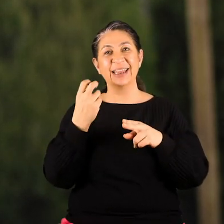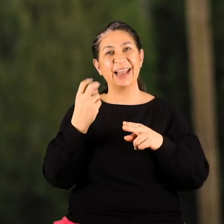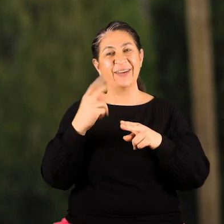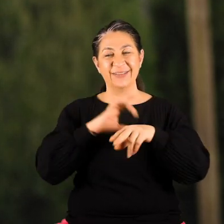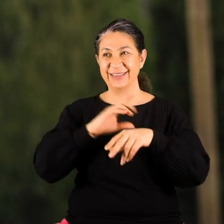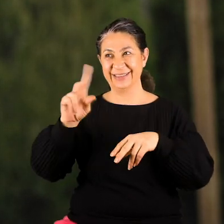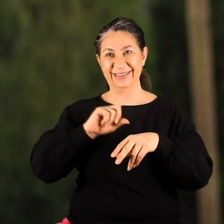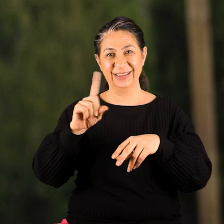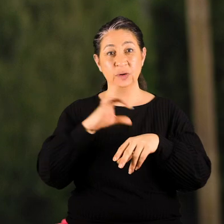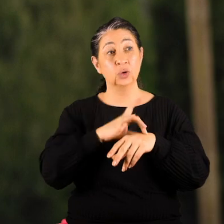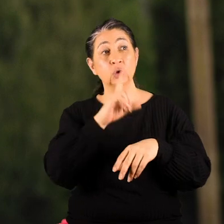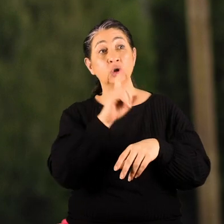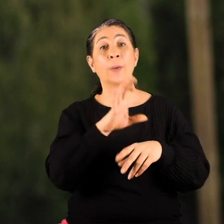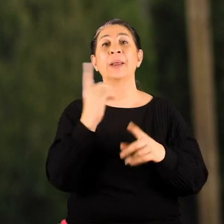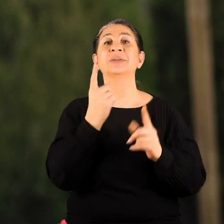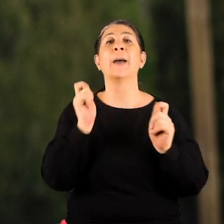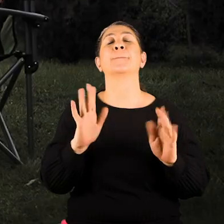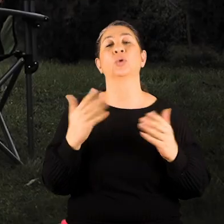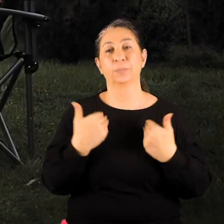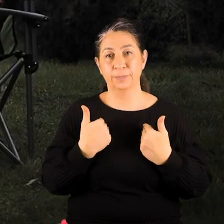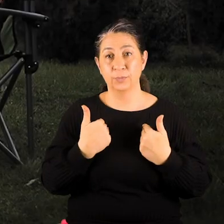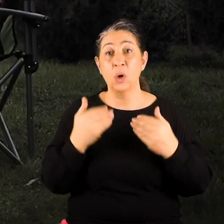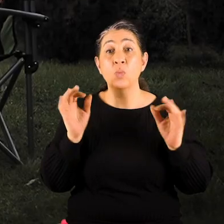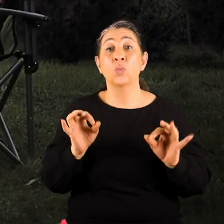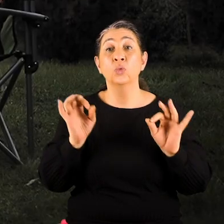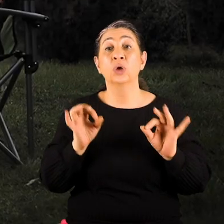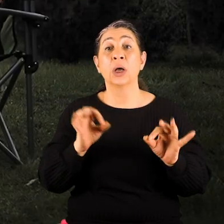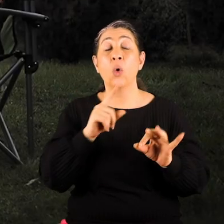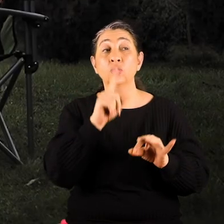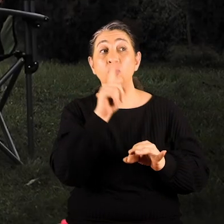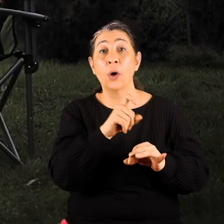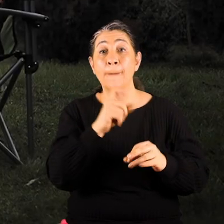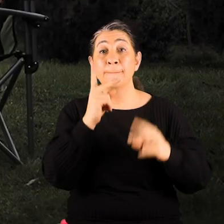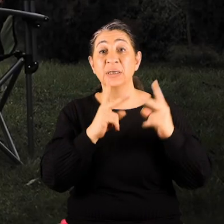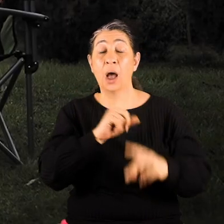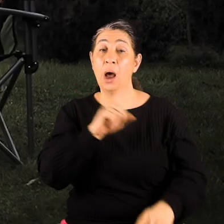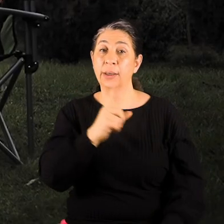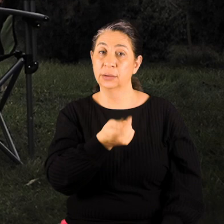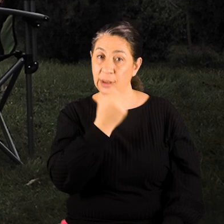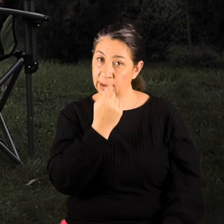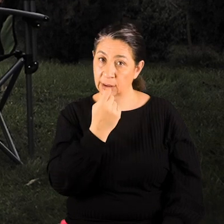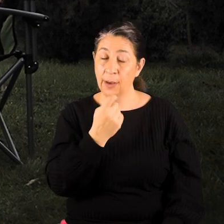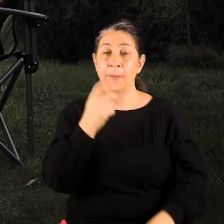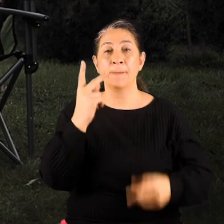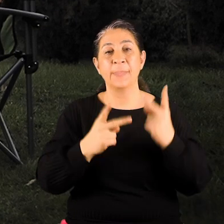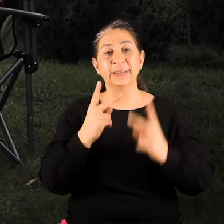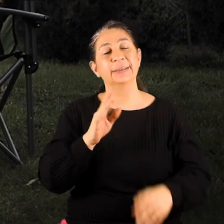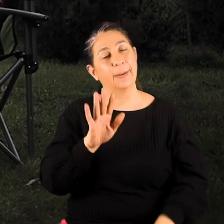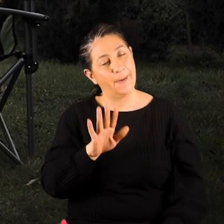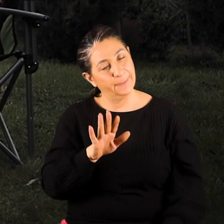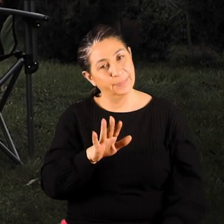mutlaka o soru oluyordu. Bazen hayır dedi çünkü. Bazen tamam. Tabii. Yarım saat dedi. Yani işte bazen yavaş çok iyi hissedebilirsin